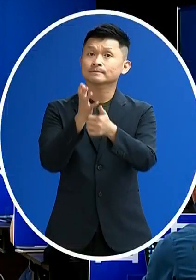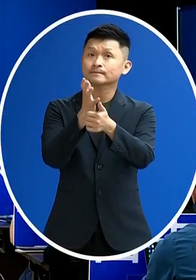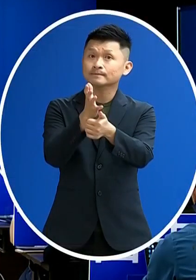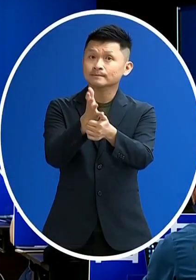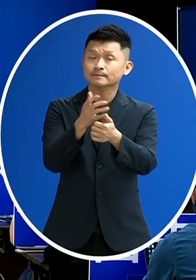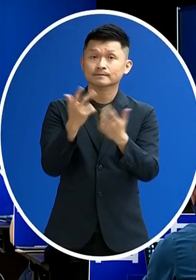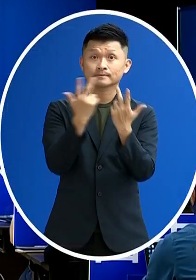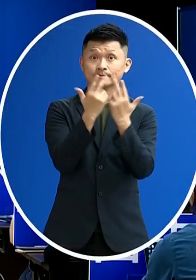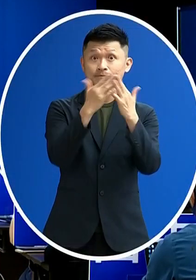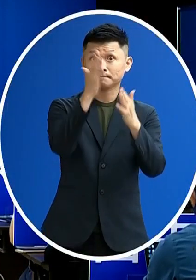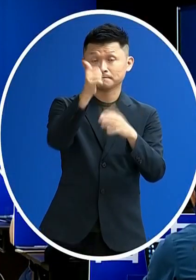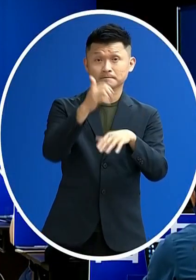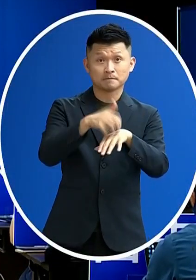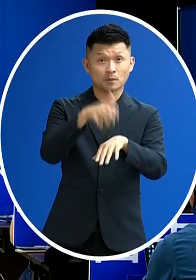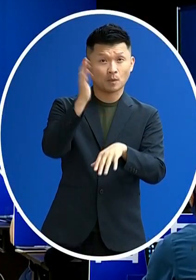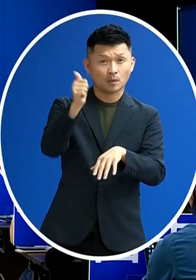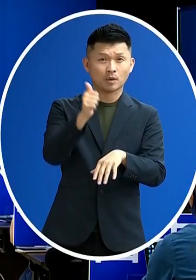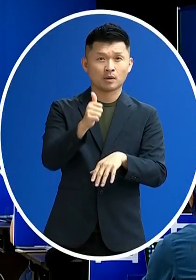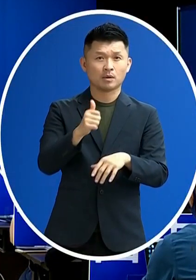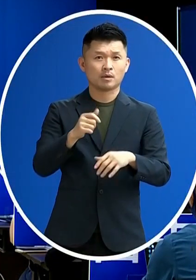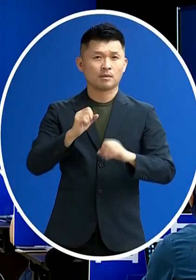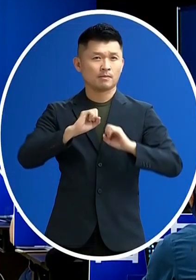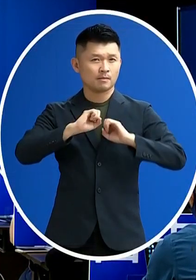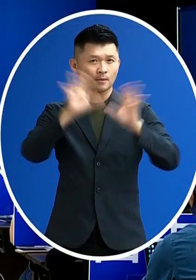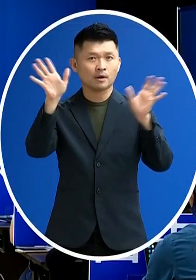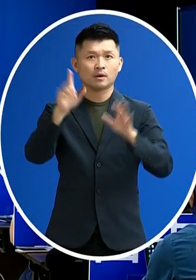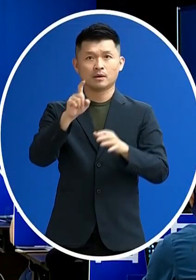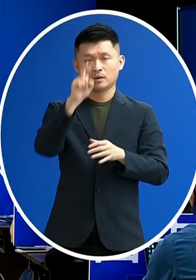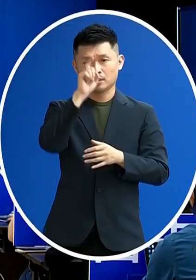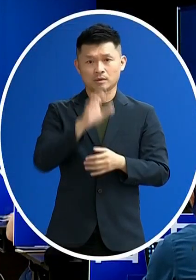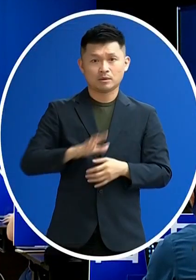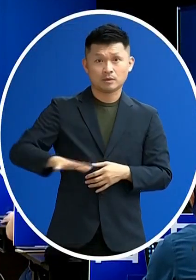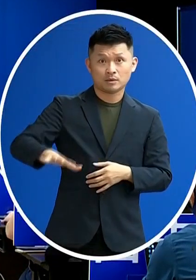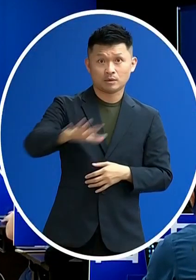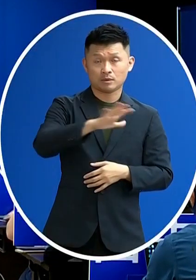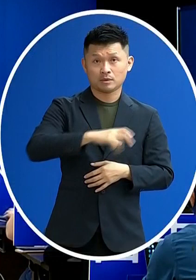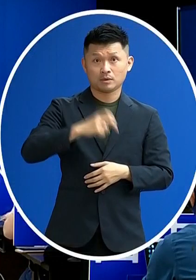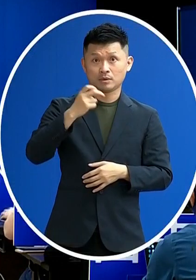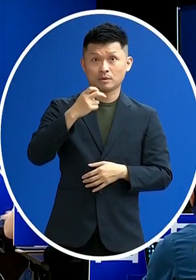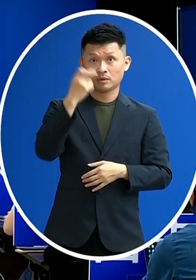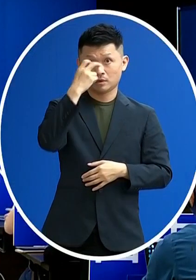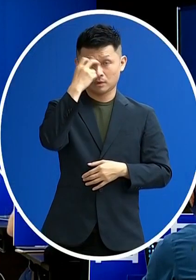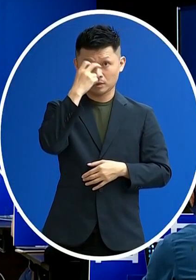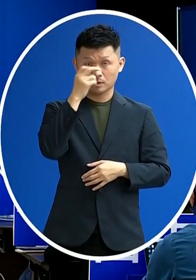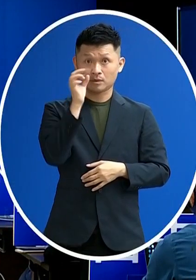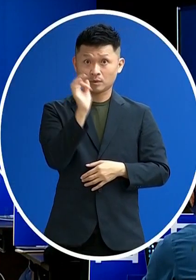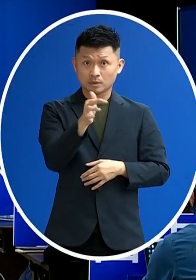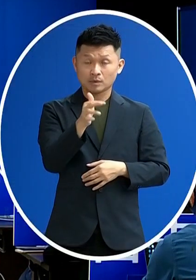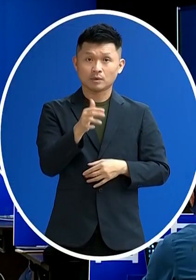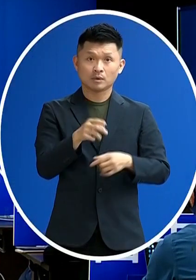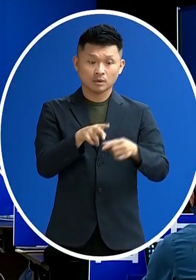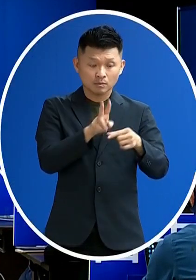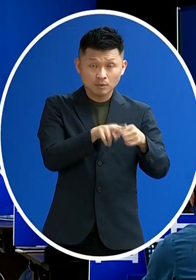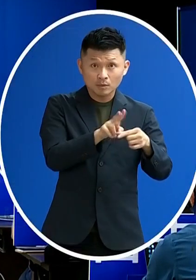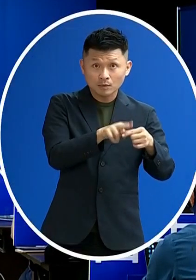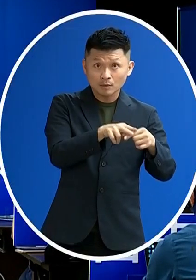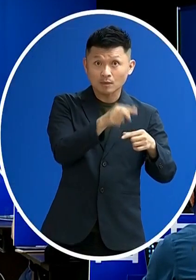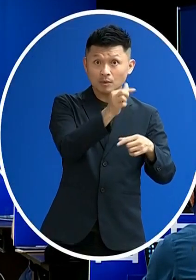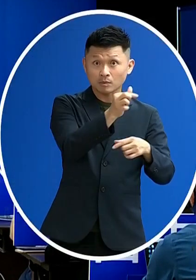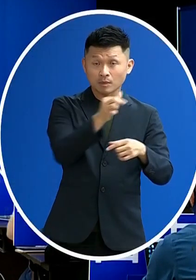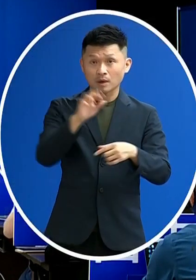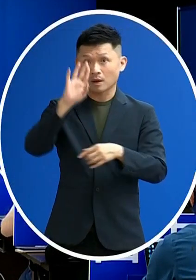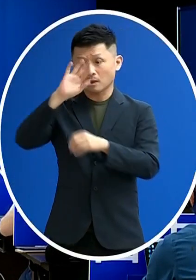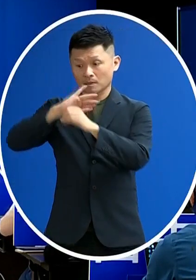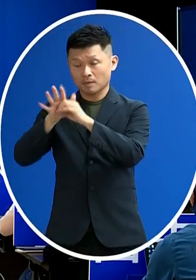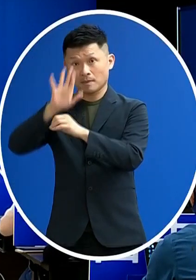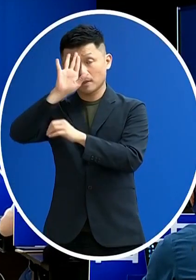问一下说，新北市长侯友宜不断喊话要全面快筛阳视同确诊，想请问中央无法同意的原因是什么？是实行上有什么